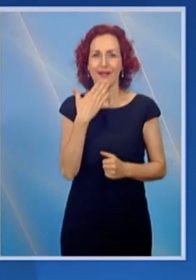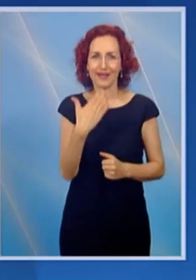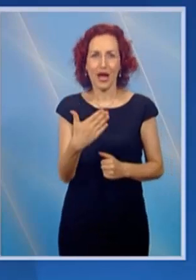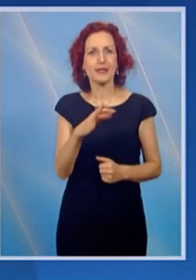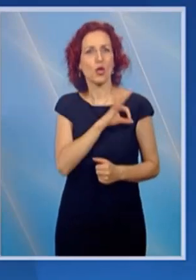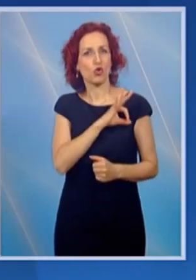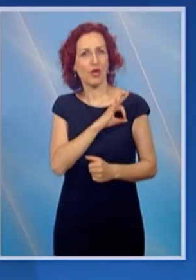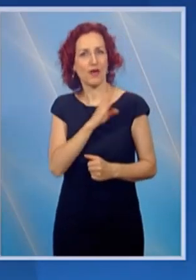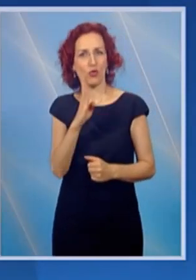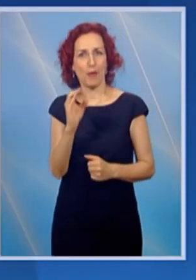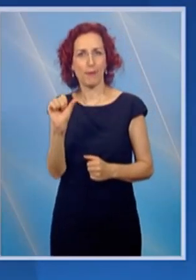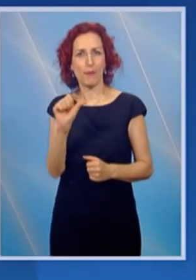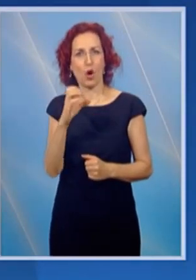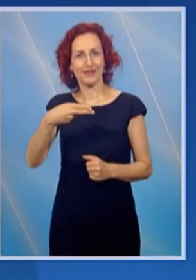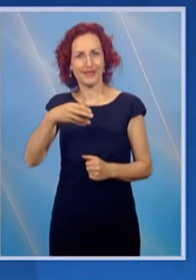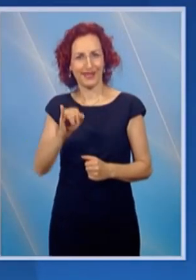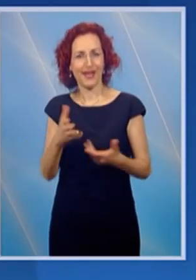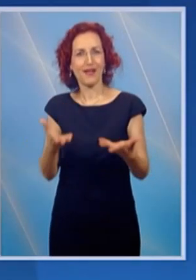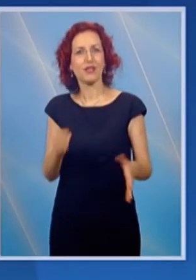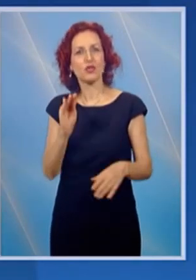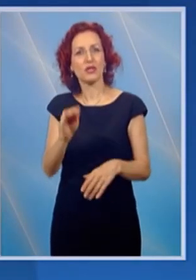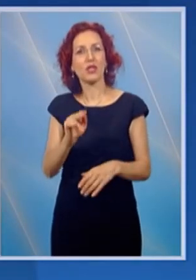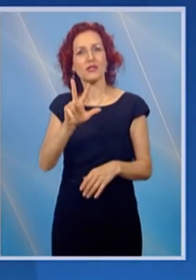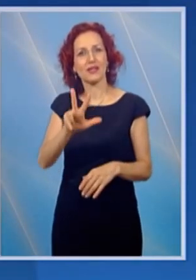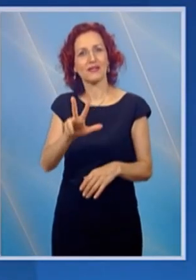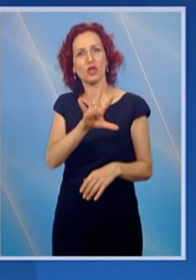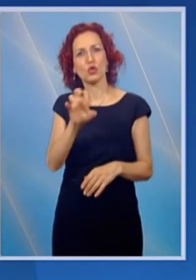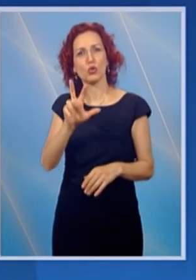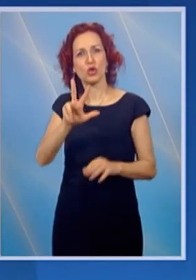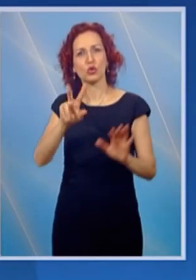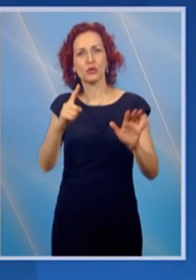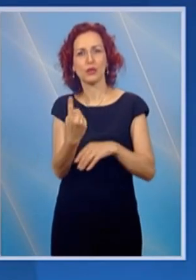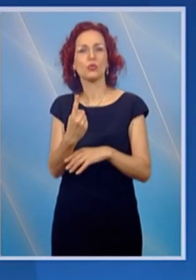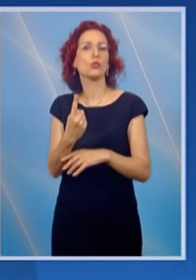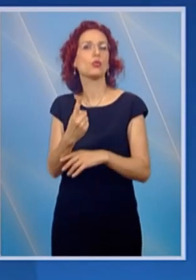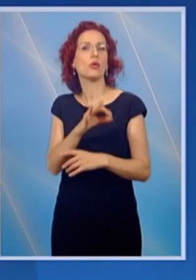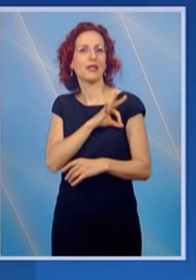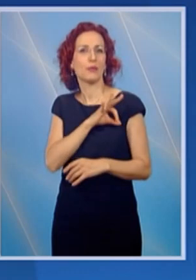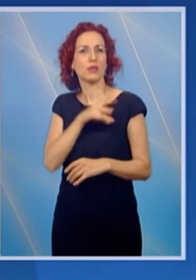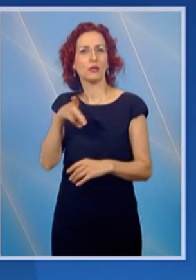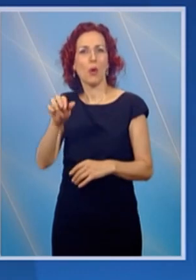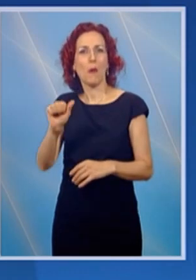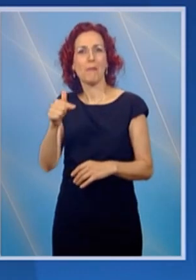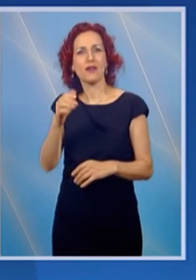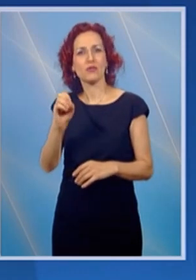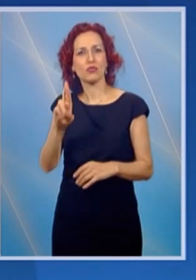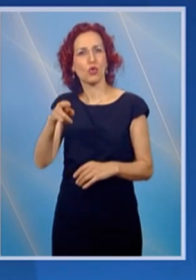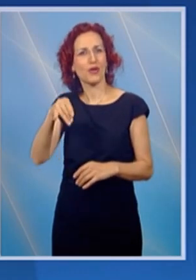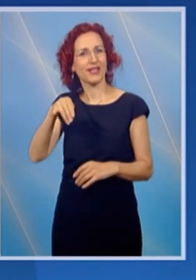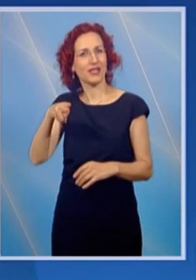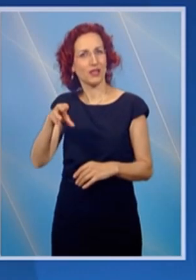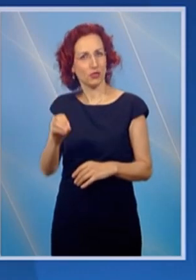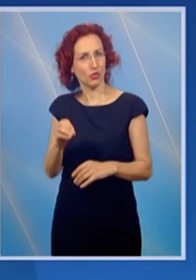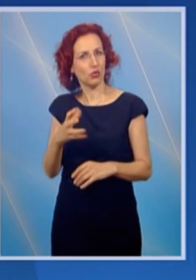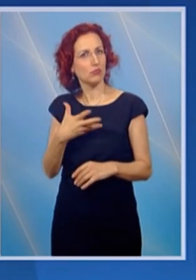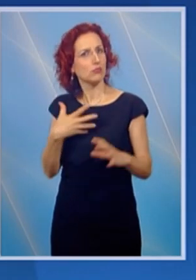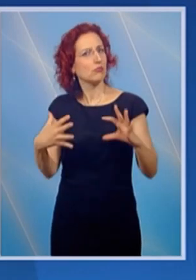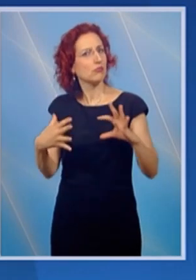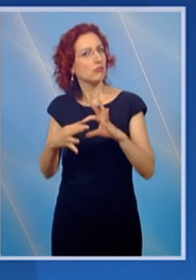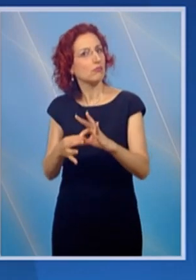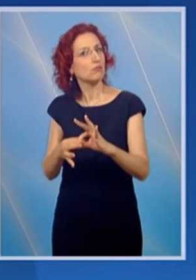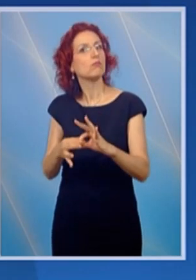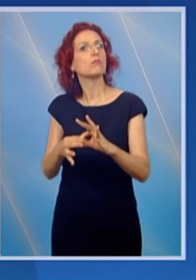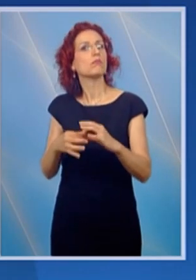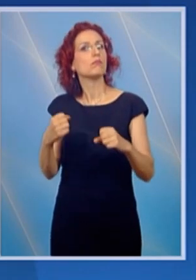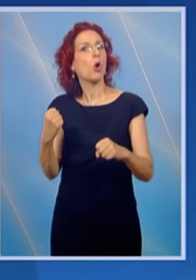Siamo all'interrogazione 3581 presentata dal deputato Pastorino, che ha oggetto iniziative di competenza in ordine all'operatività